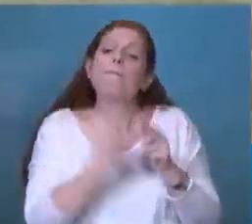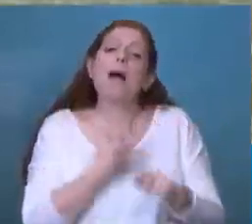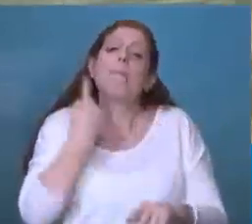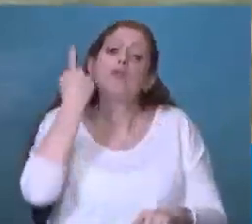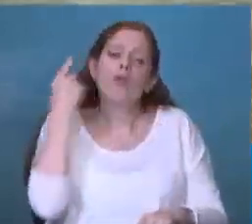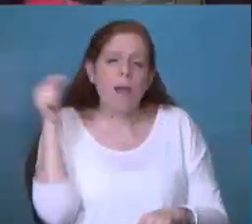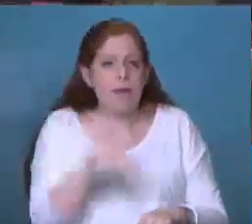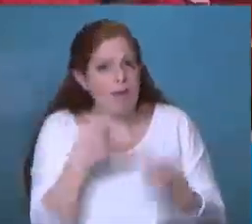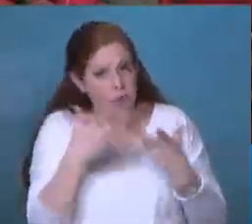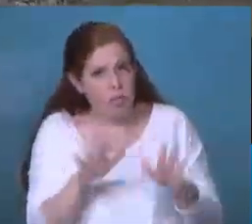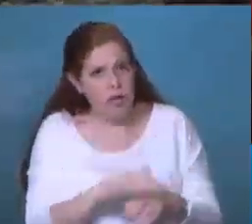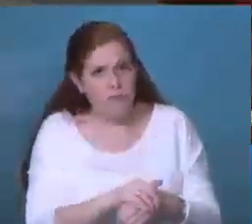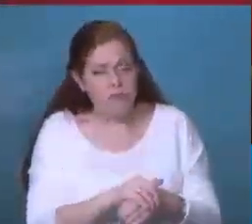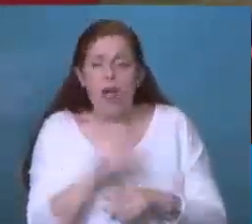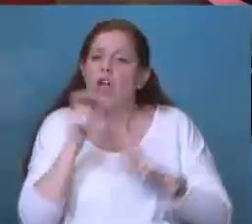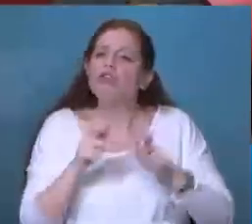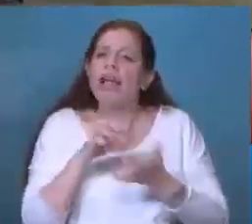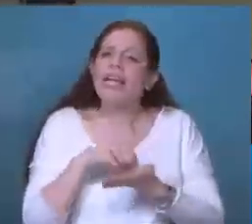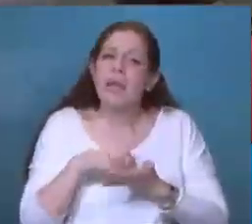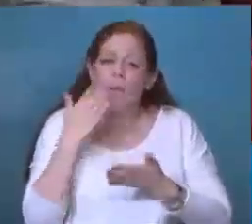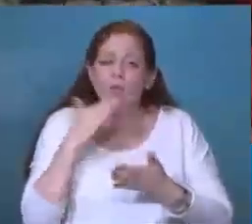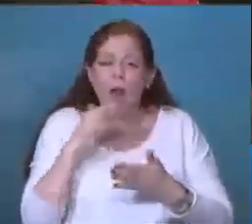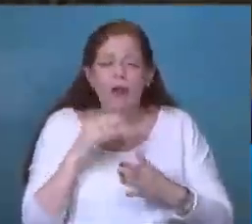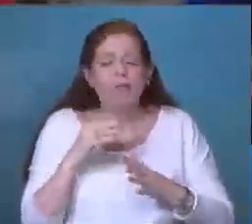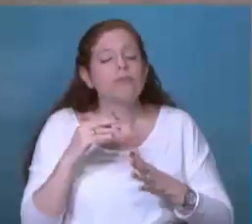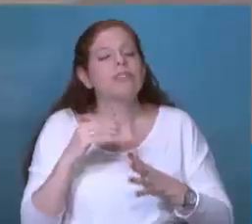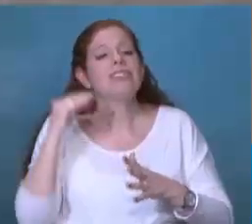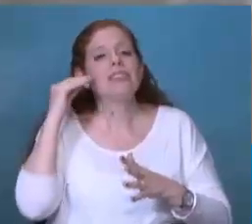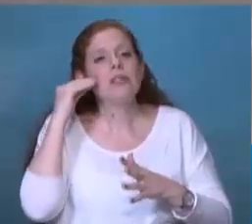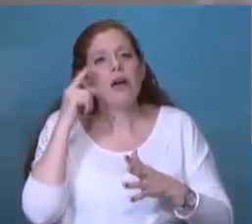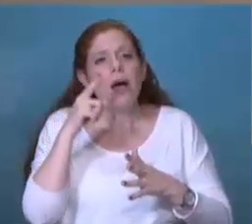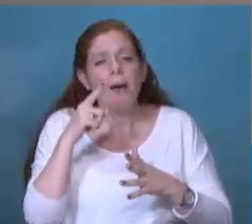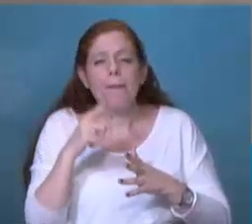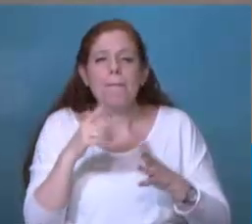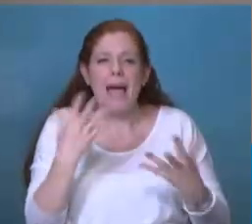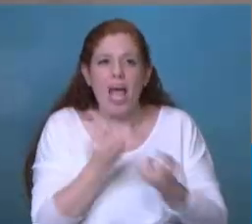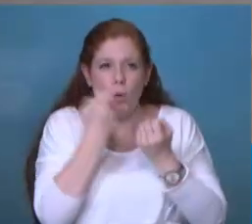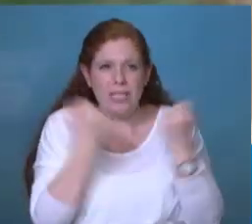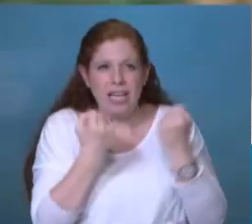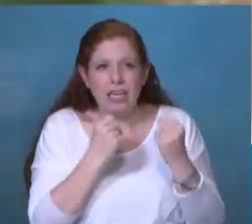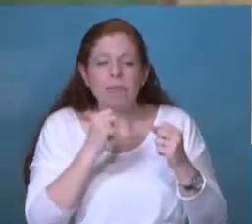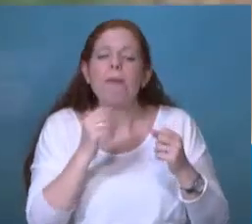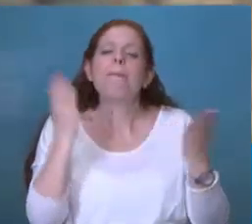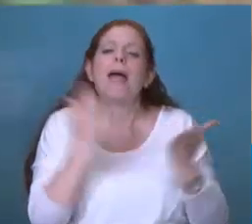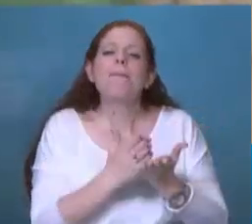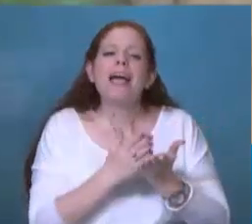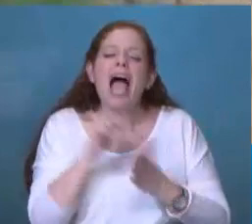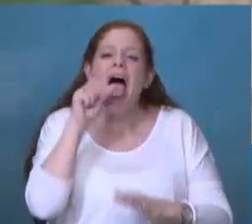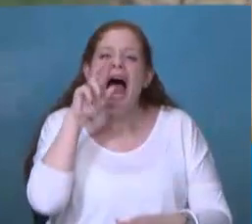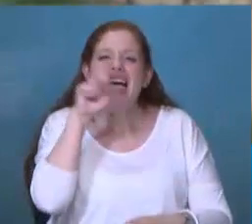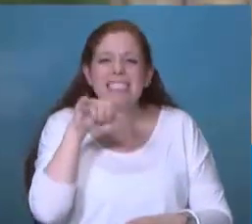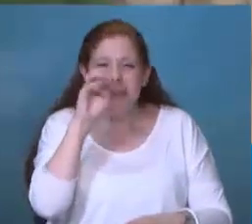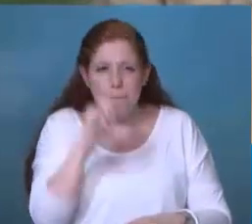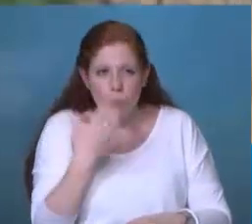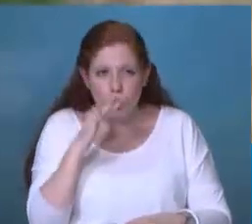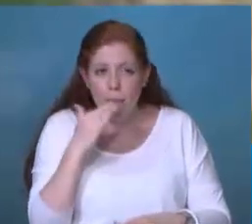ונחשף. אנשי היחידה בירושלים נזכרים בחילוץ נהגים שנתקעו בעמק הארזים בירושלים במהלך שיטפון